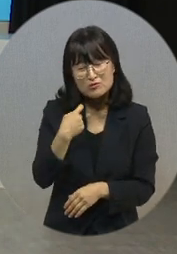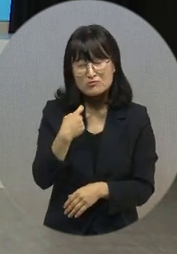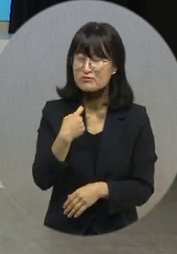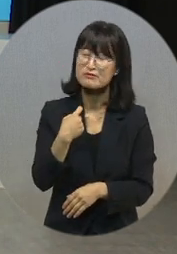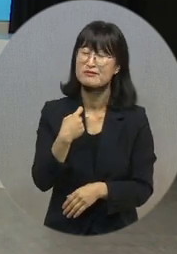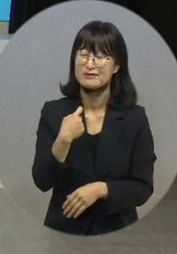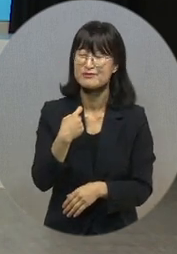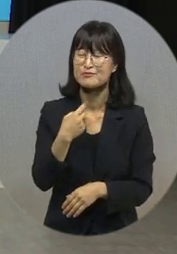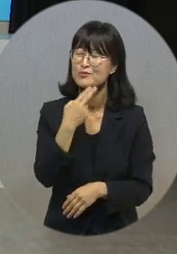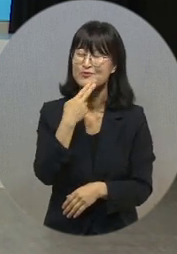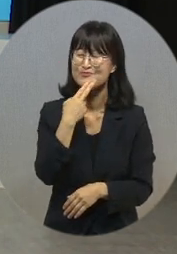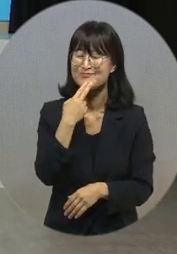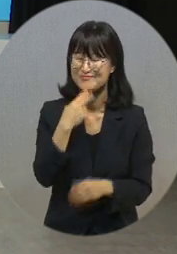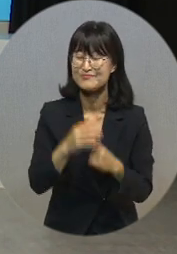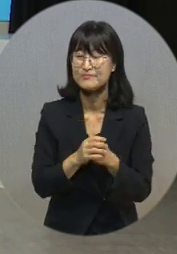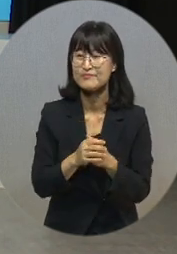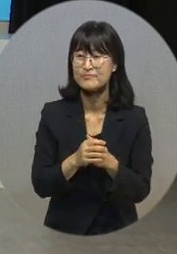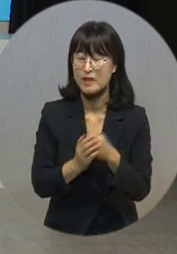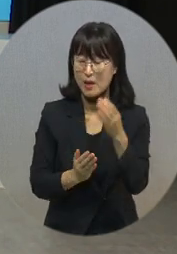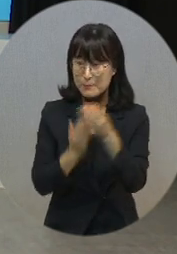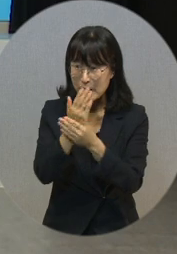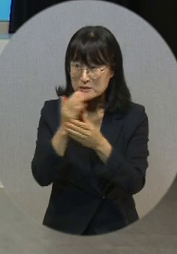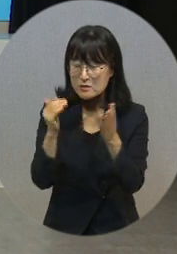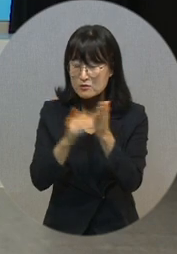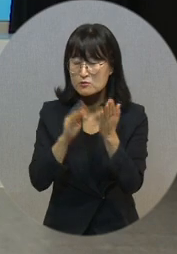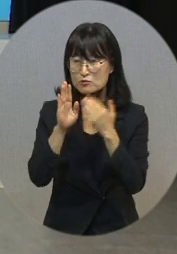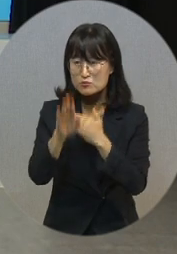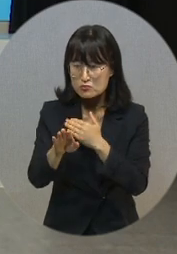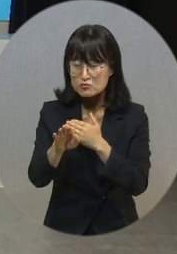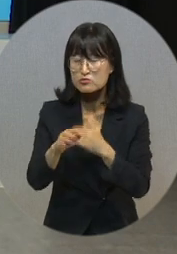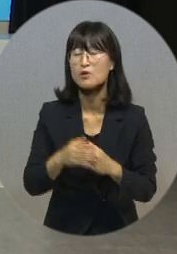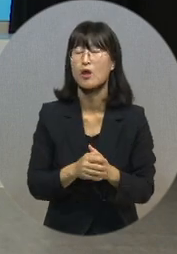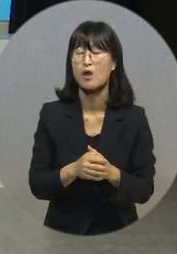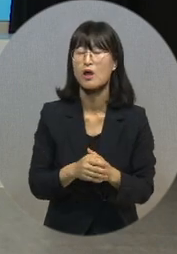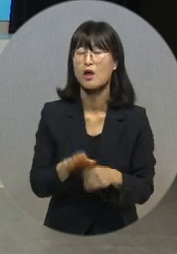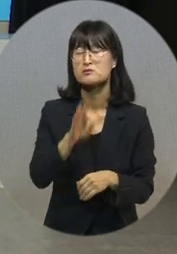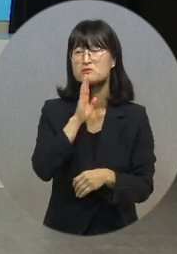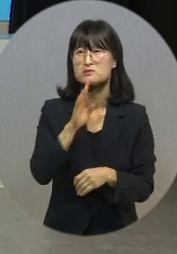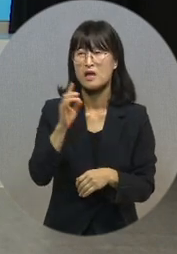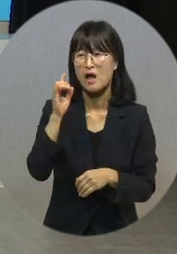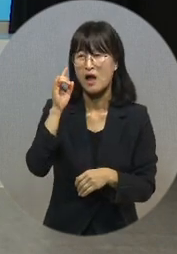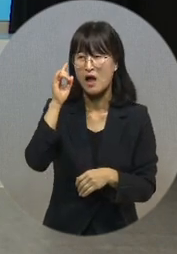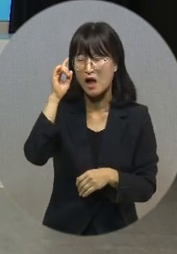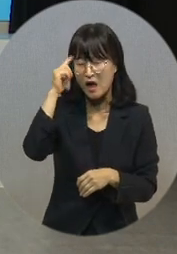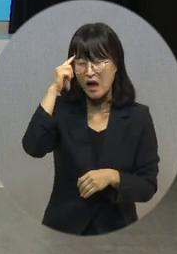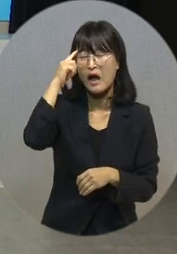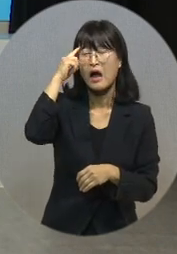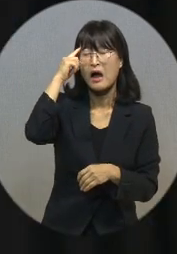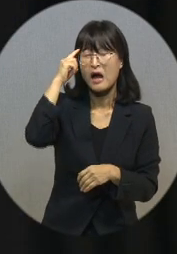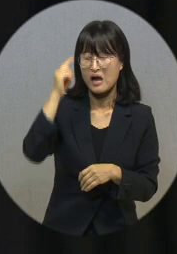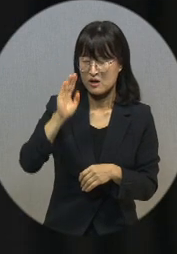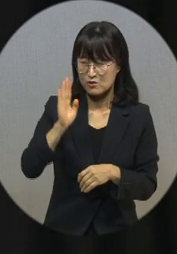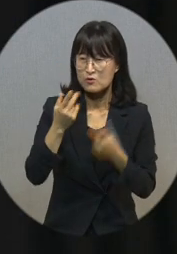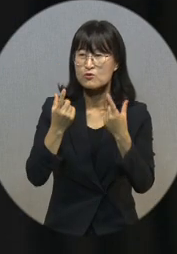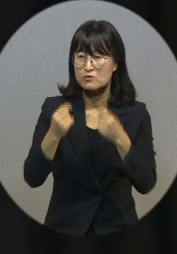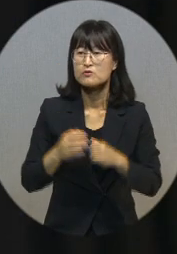좀 차이가 있었던 것 같습니다. 네. 근데 장사자로서는 그런 부분이 더 많이 다가왔고 저는 네. 또 당사자일 뿐만